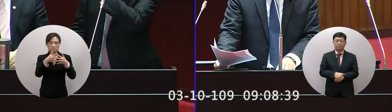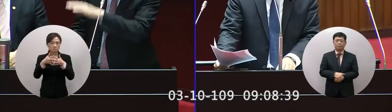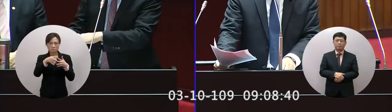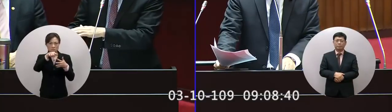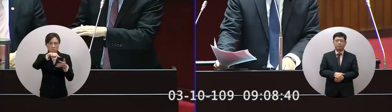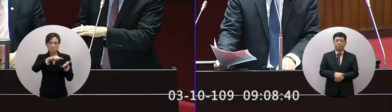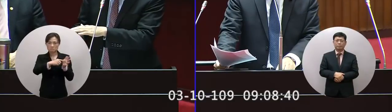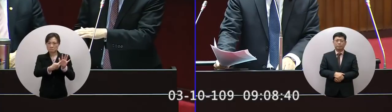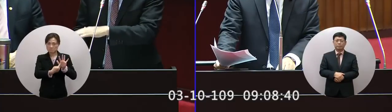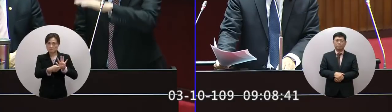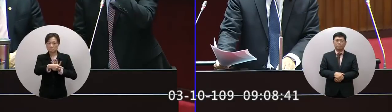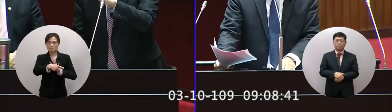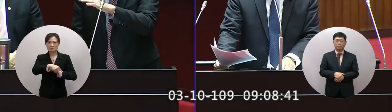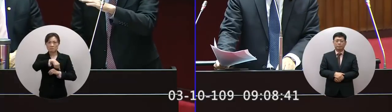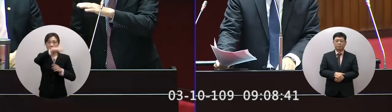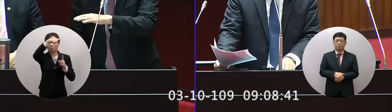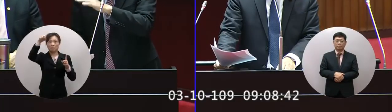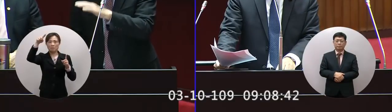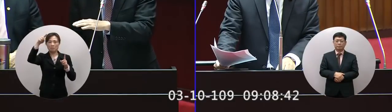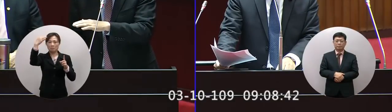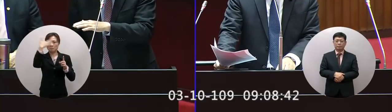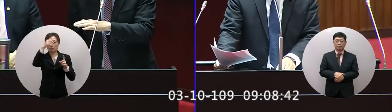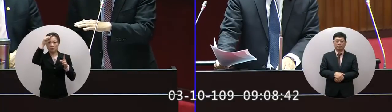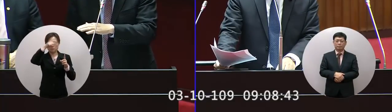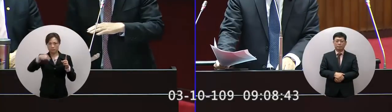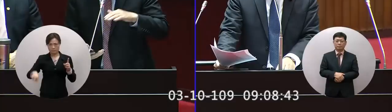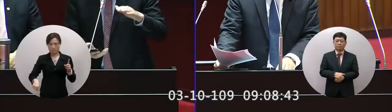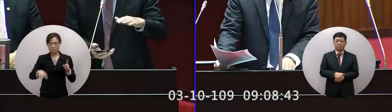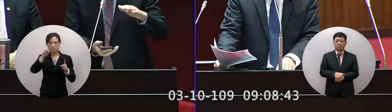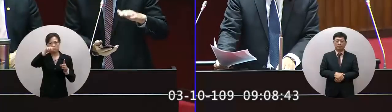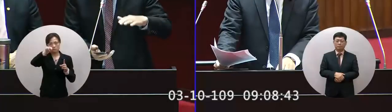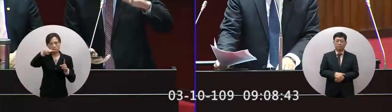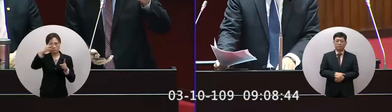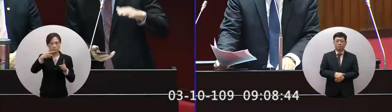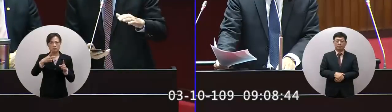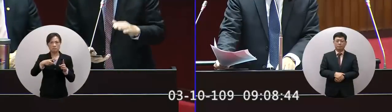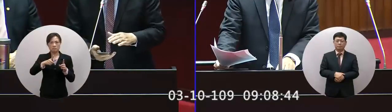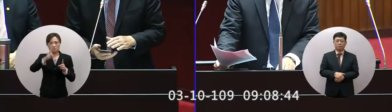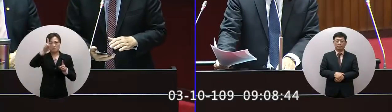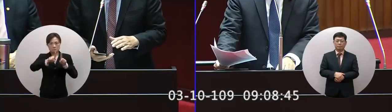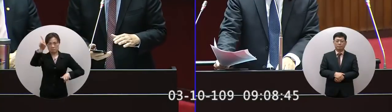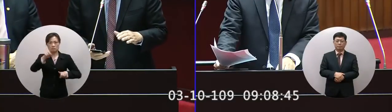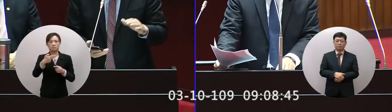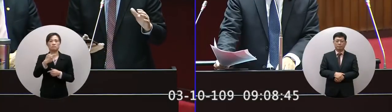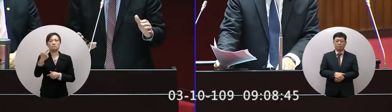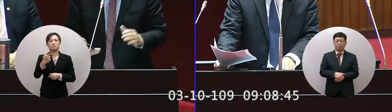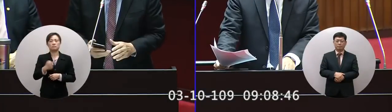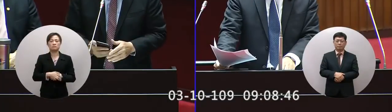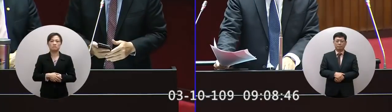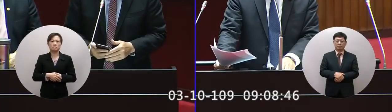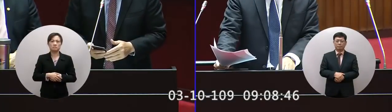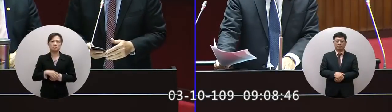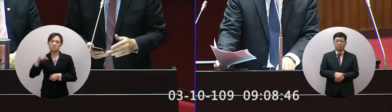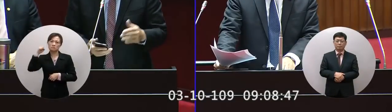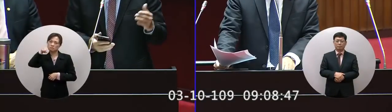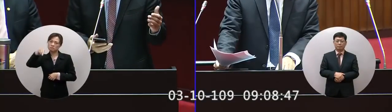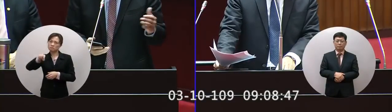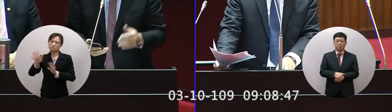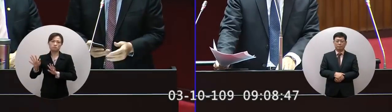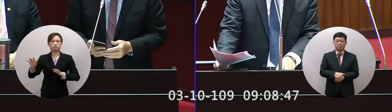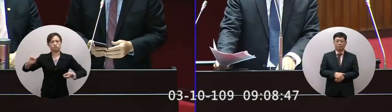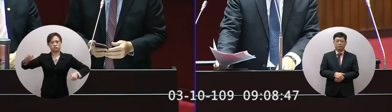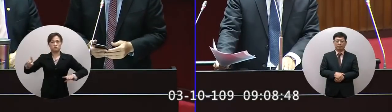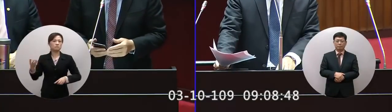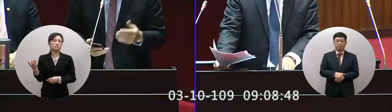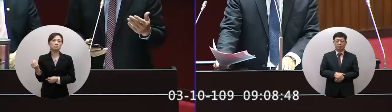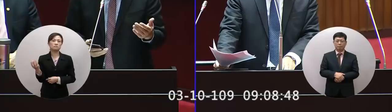表现大起大落，一下是1000多，一下2000，像这样子的一个巨幅的震荡啊，在台股是没有看到。台